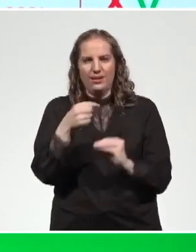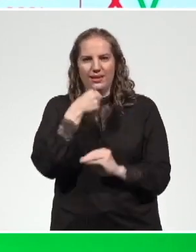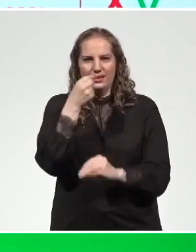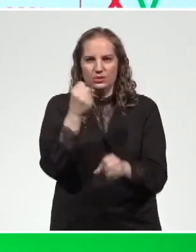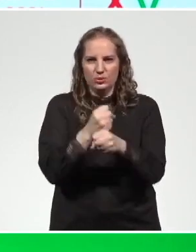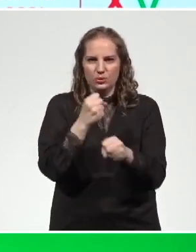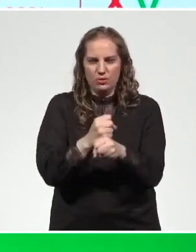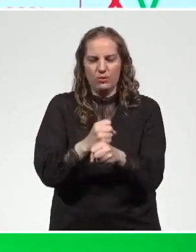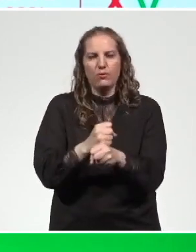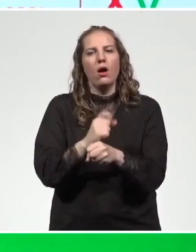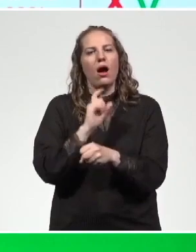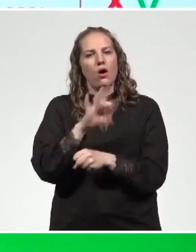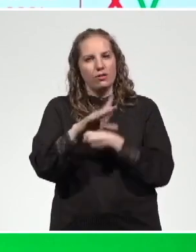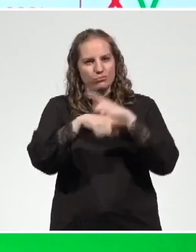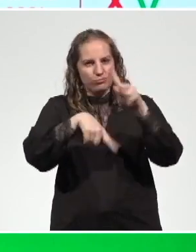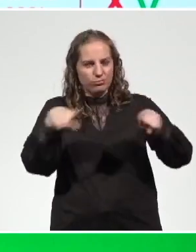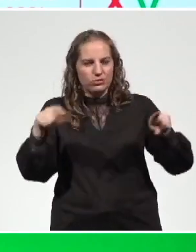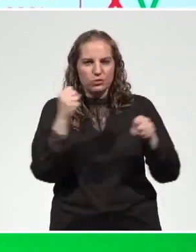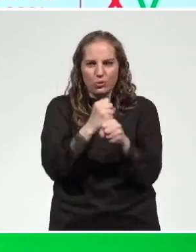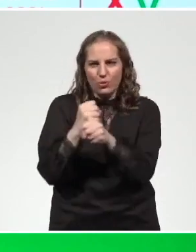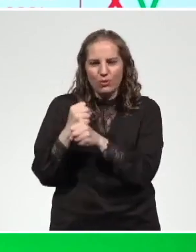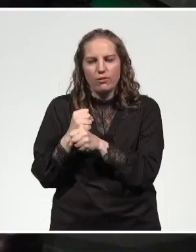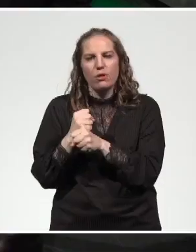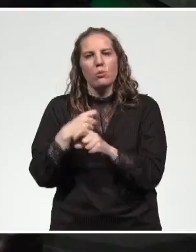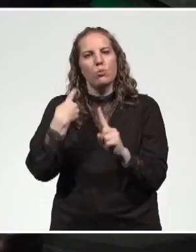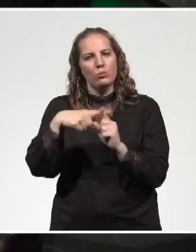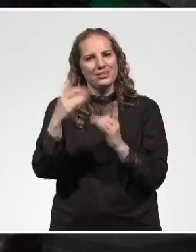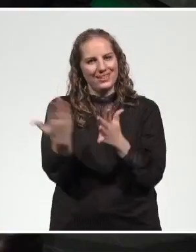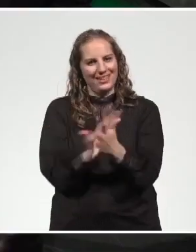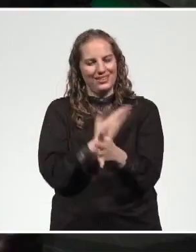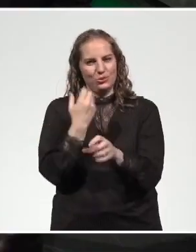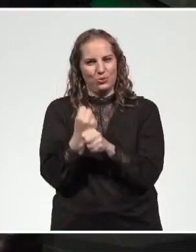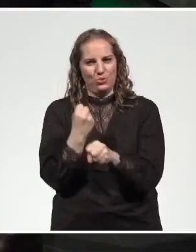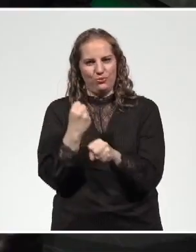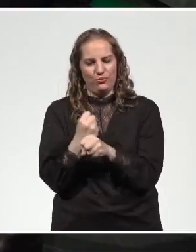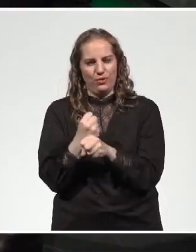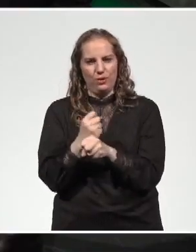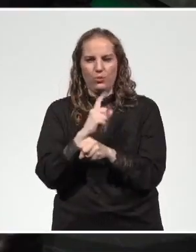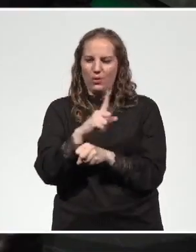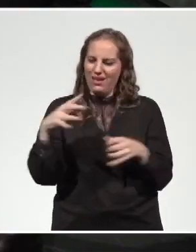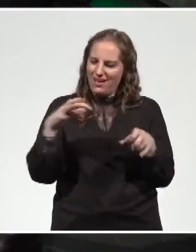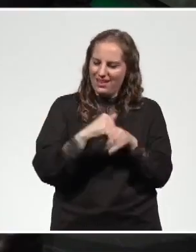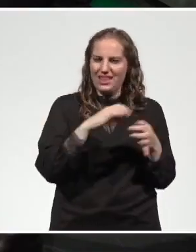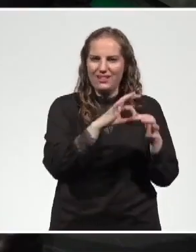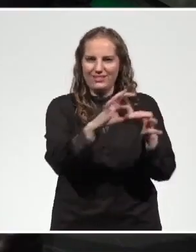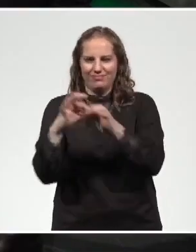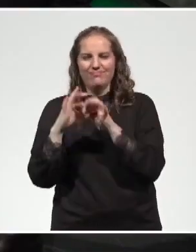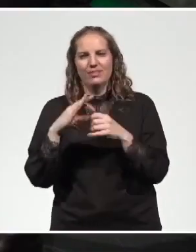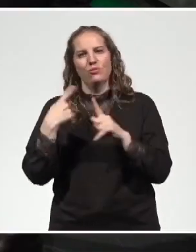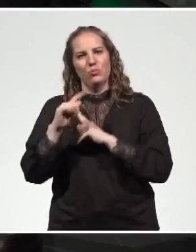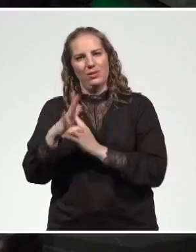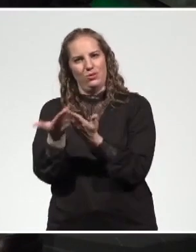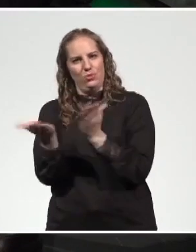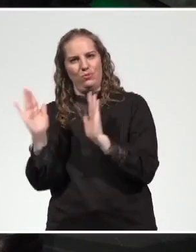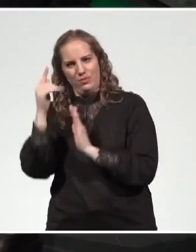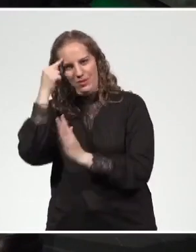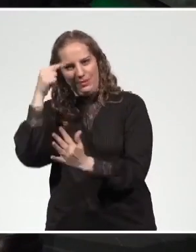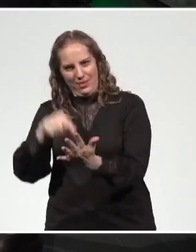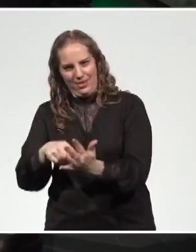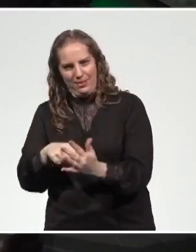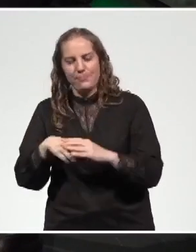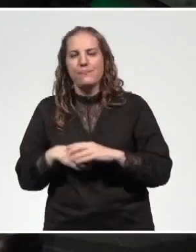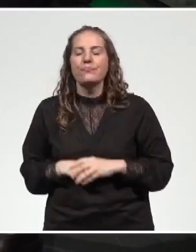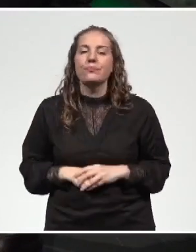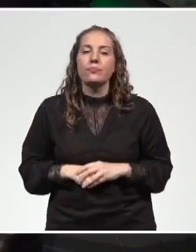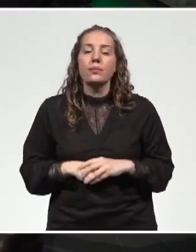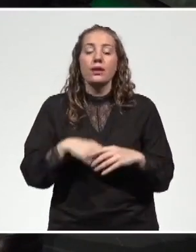störf eiga að vera fjölbreytt og þau störf eiga líka að vera græn því allt þarf þetta spila saman við okkar umhverfismarkmið.